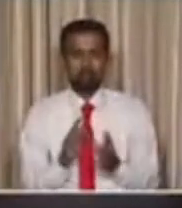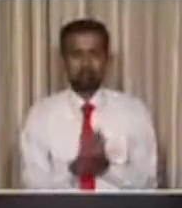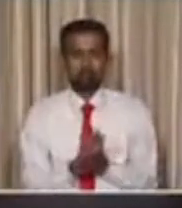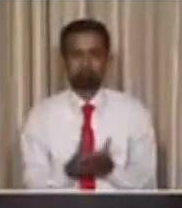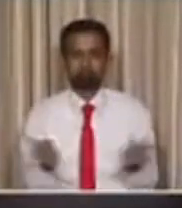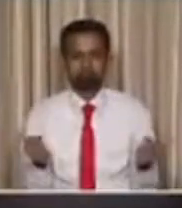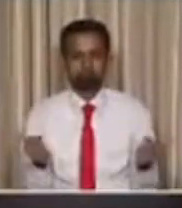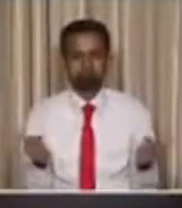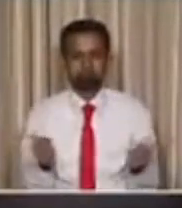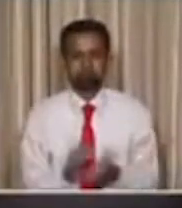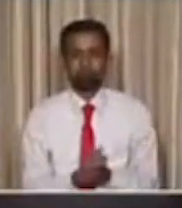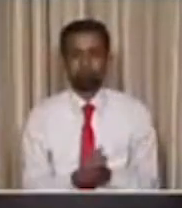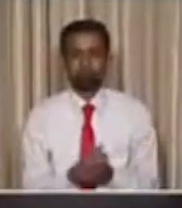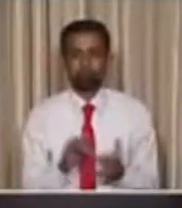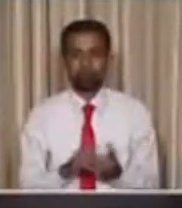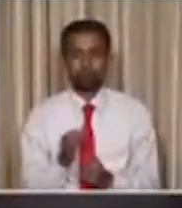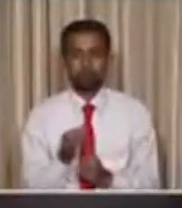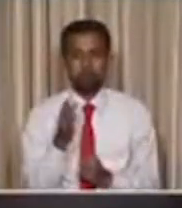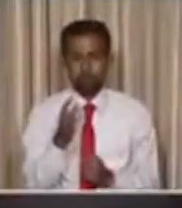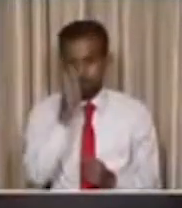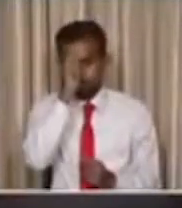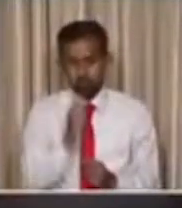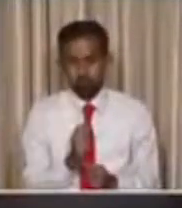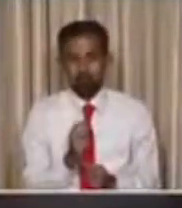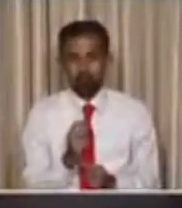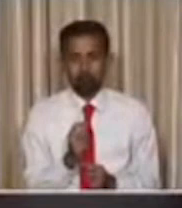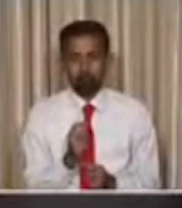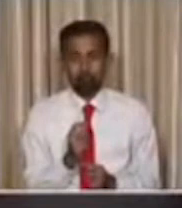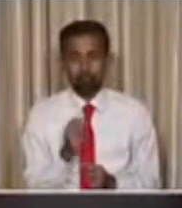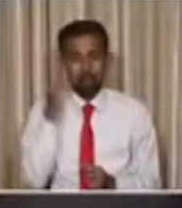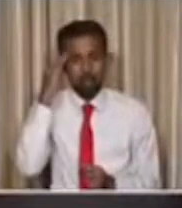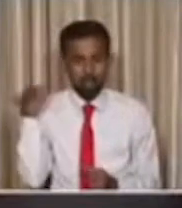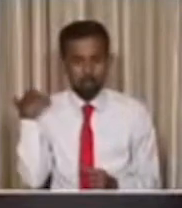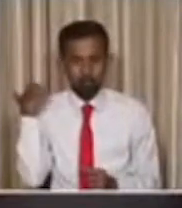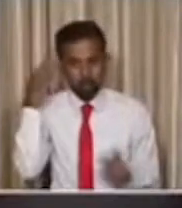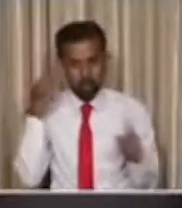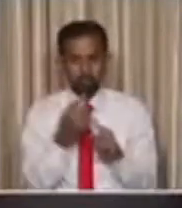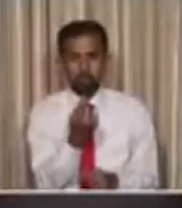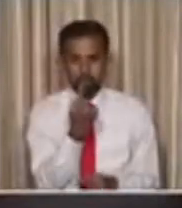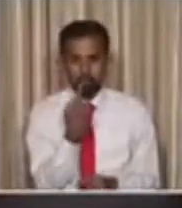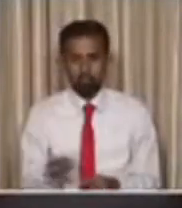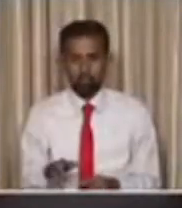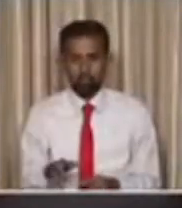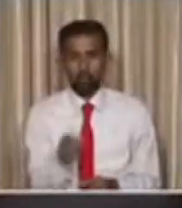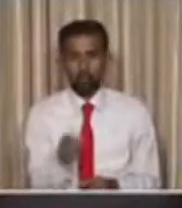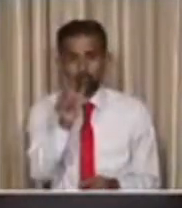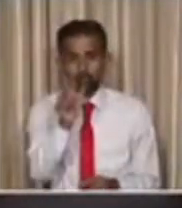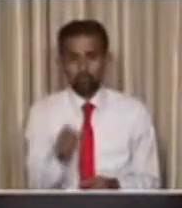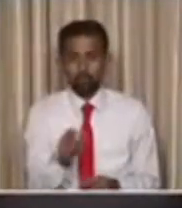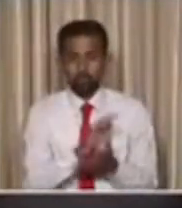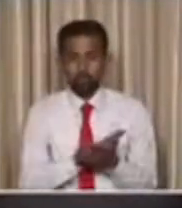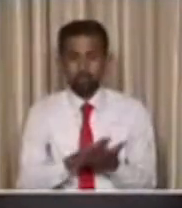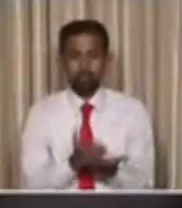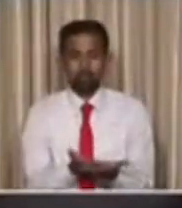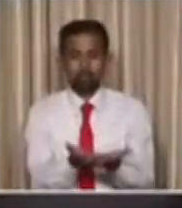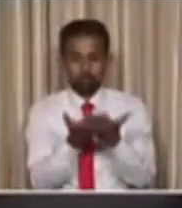සතුටයනවා. එක්කම සජිත් පේමදස් මේතුමාගේ මව ගැන ඔබතුමා කතා කලා. හැබැ කරුණා කල ඔබතුමා ලිපිය සභාගත